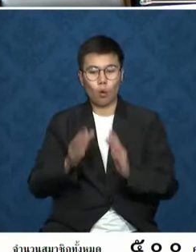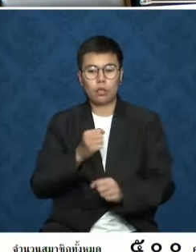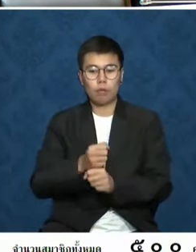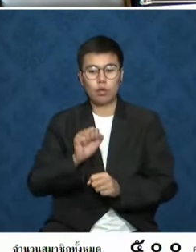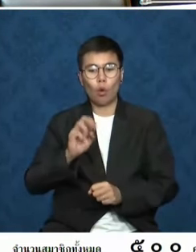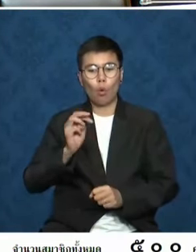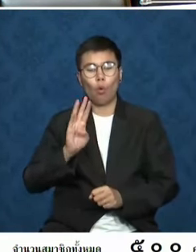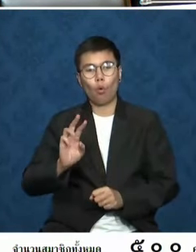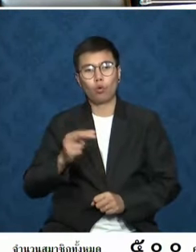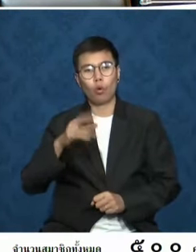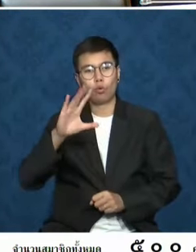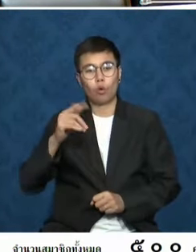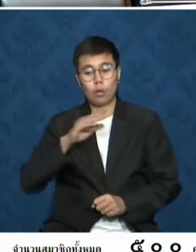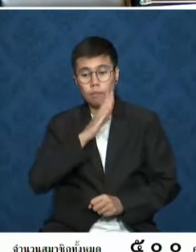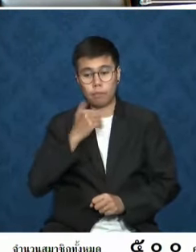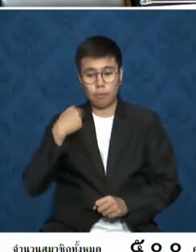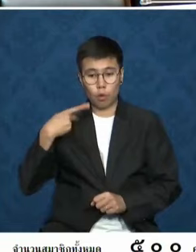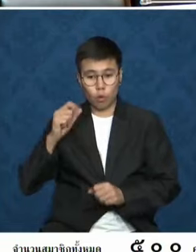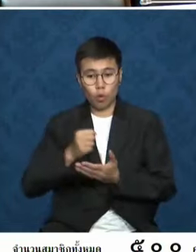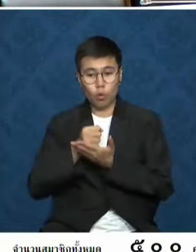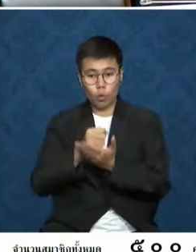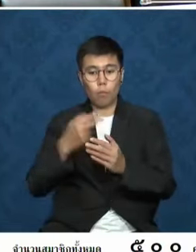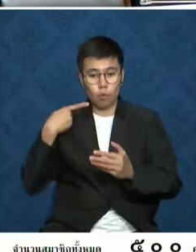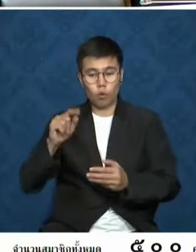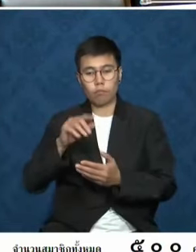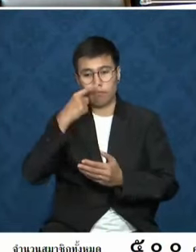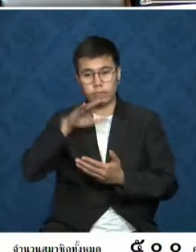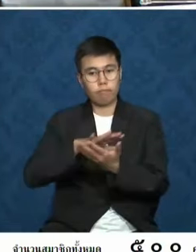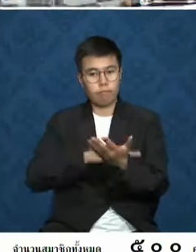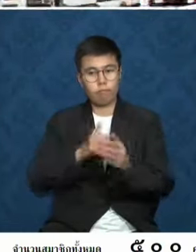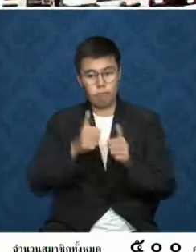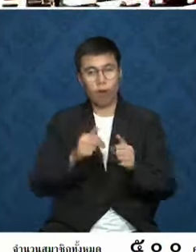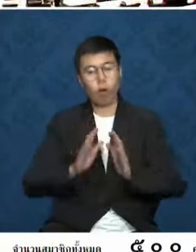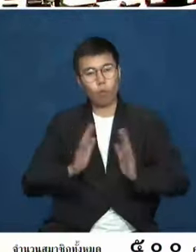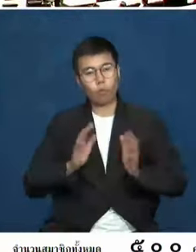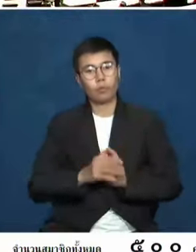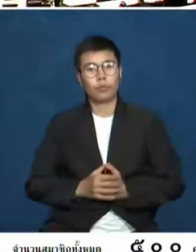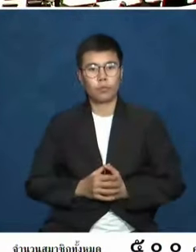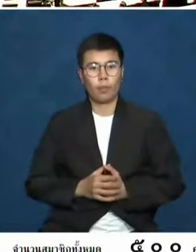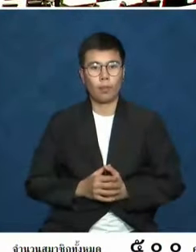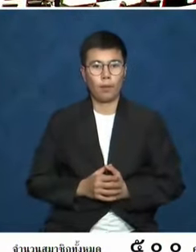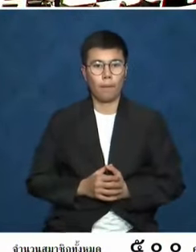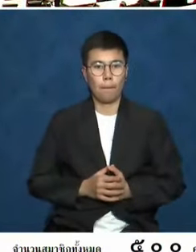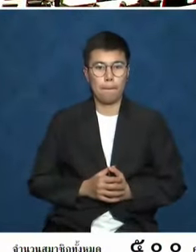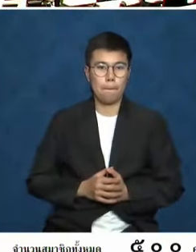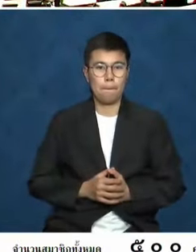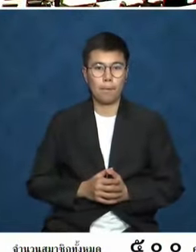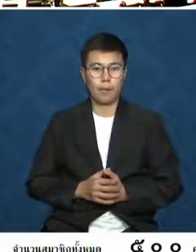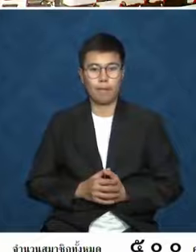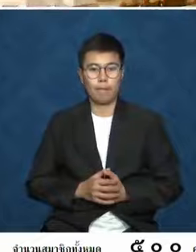ซึลูนั้คะครัอื över